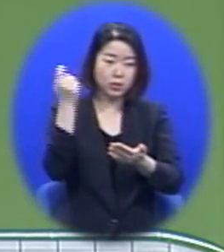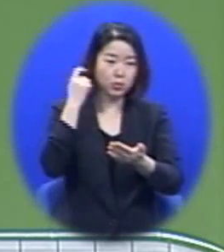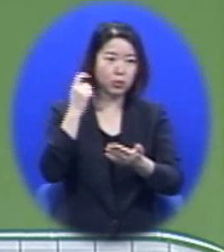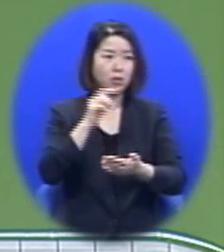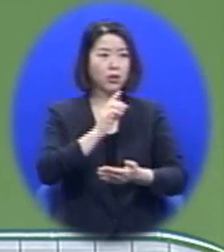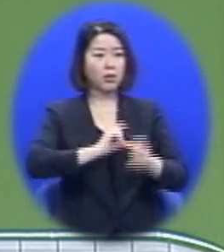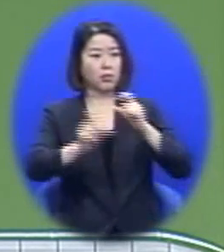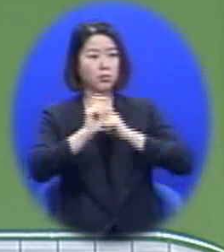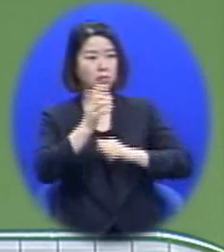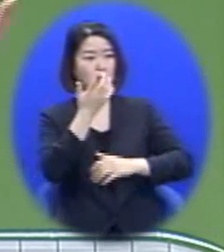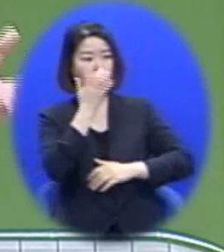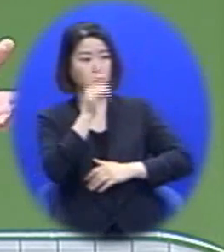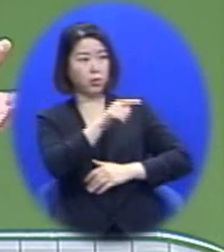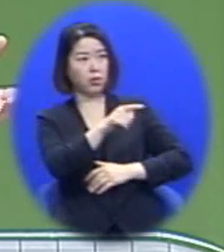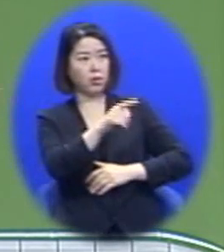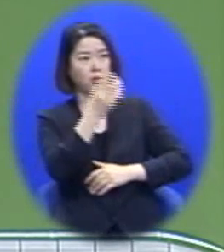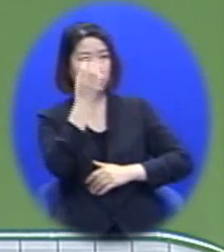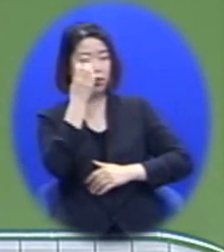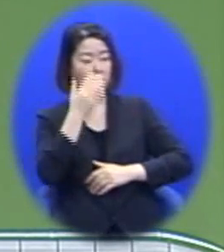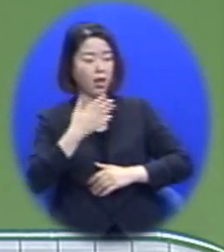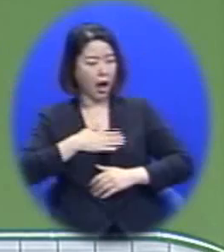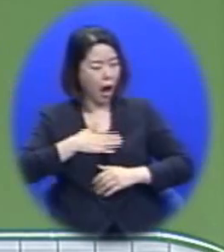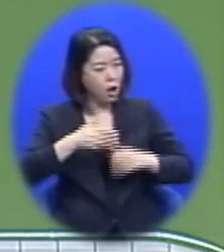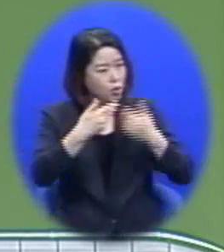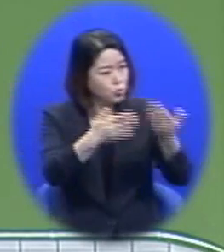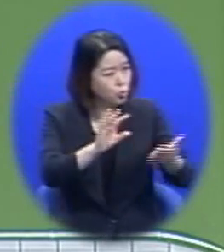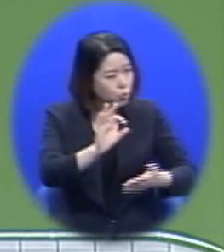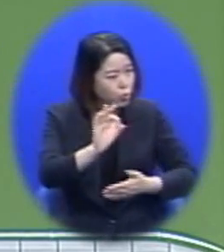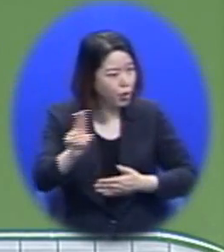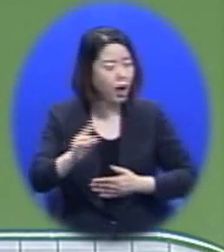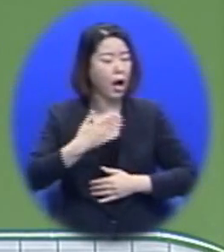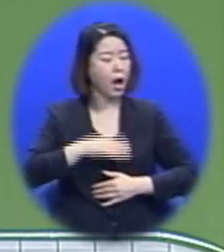거예요. 그걸 알려줘야 알아? 그걸 알려줘야 알아?